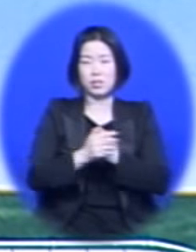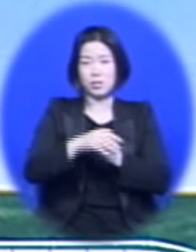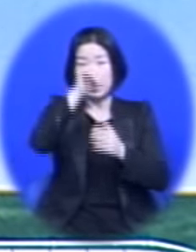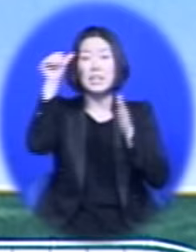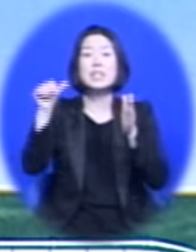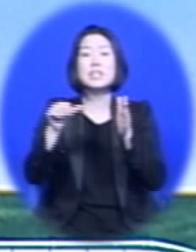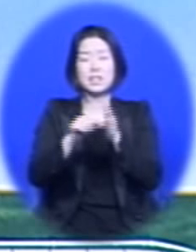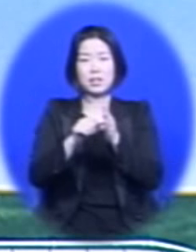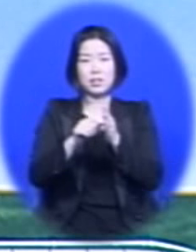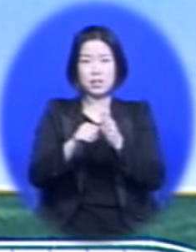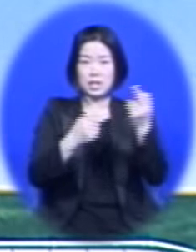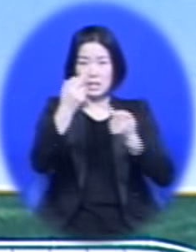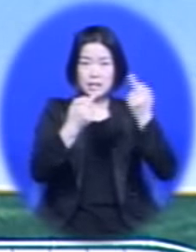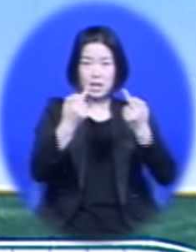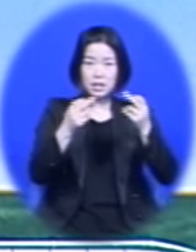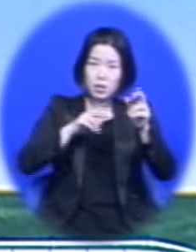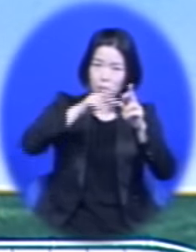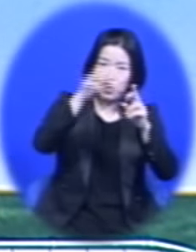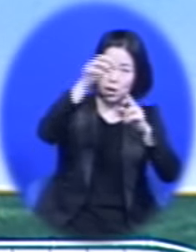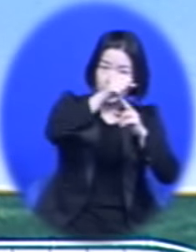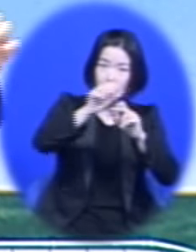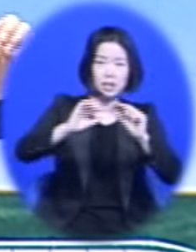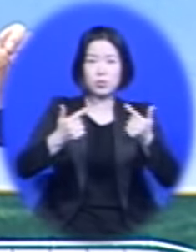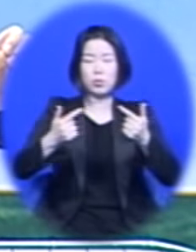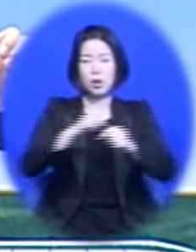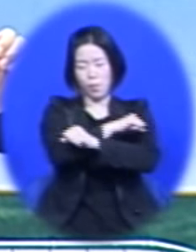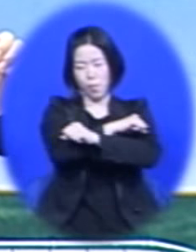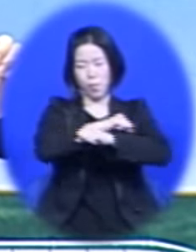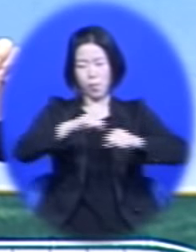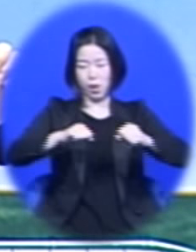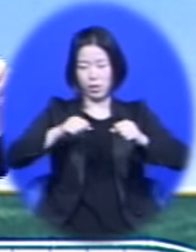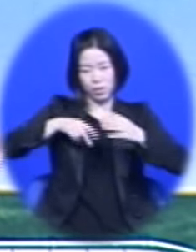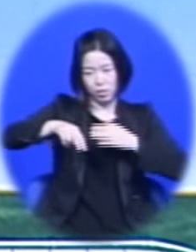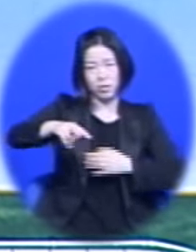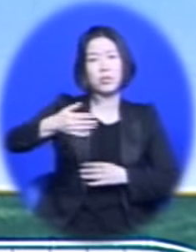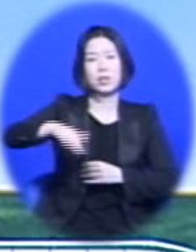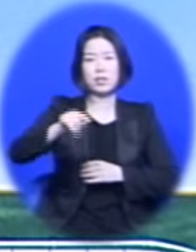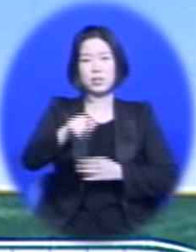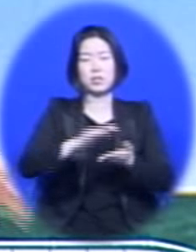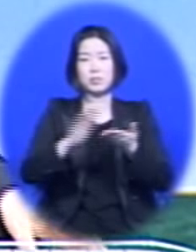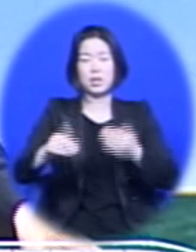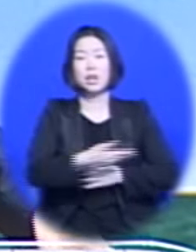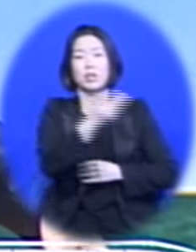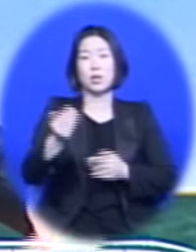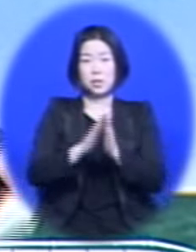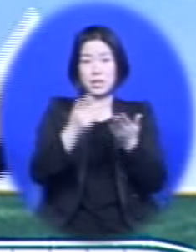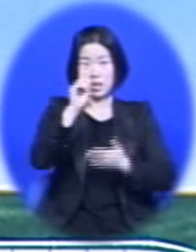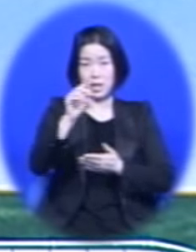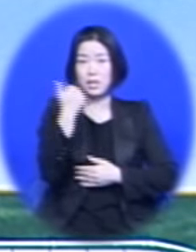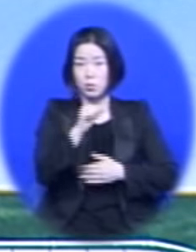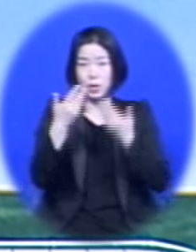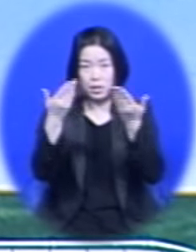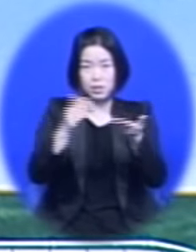인생은 산을 정복하는 게 아니고 광야를 지나가는 것입니다. 여러분에게 책을 하나 소개해